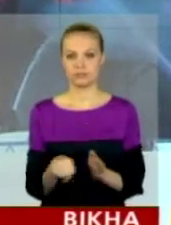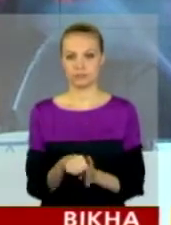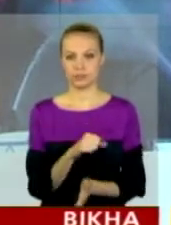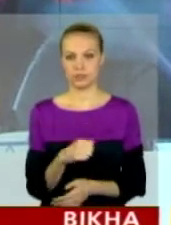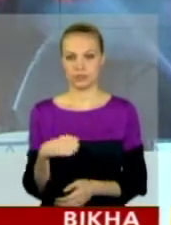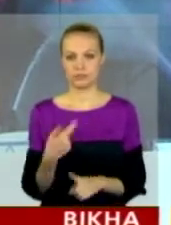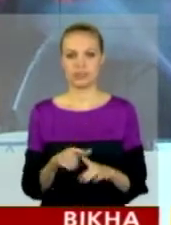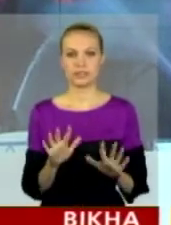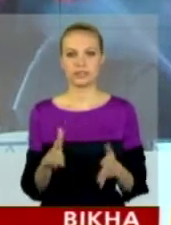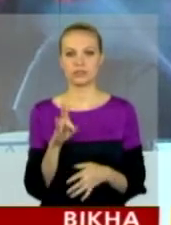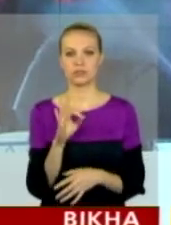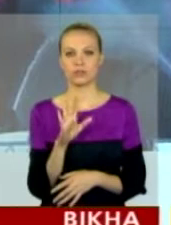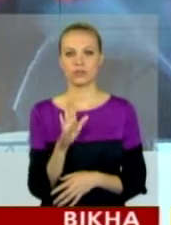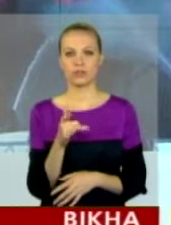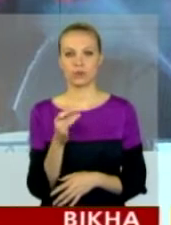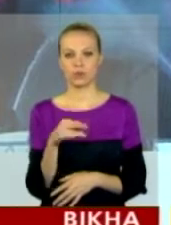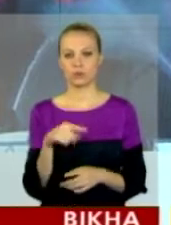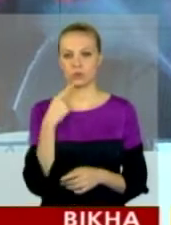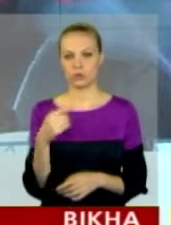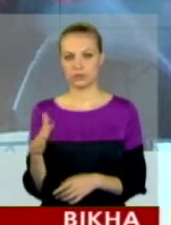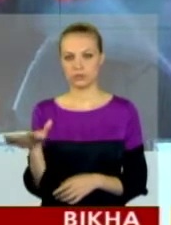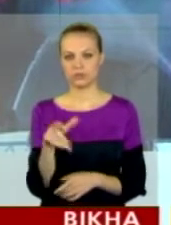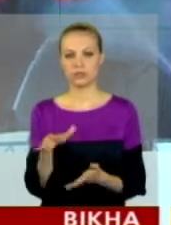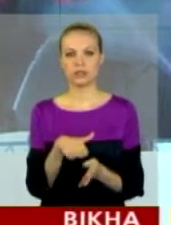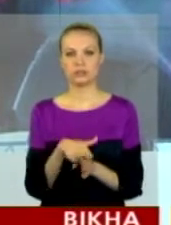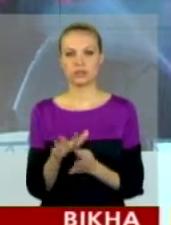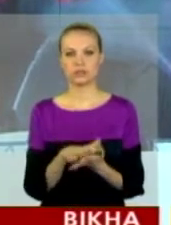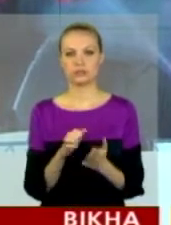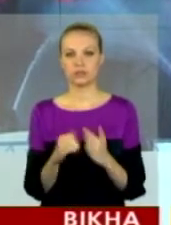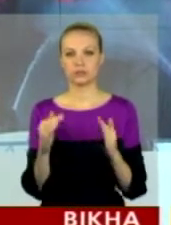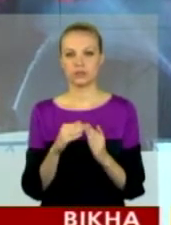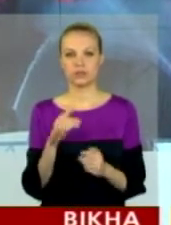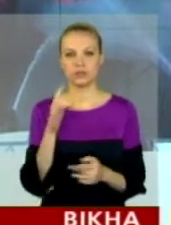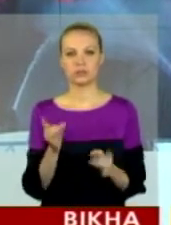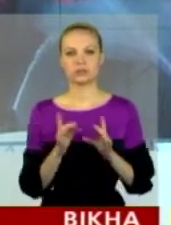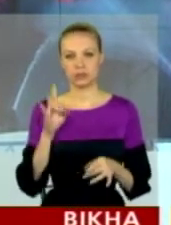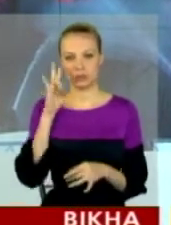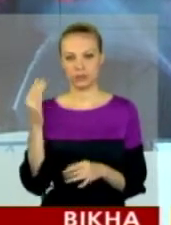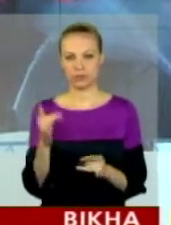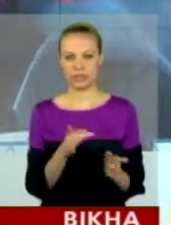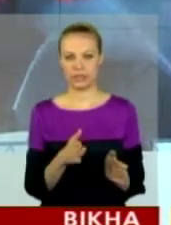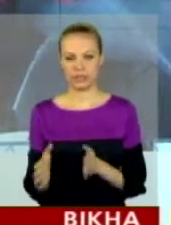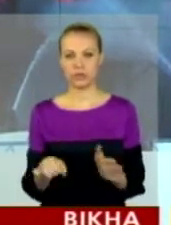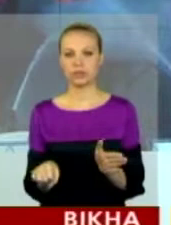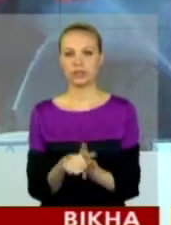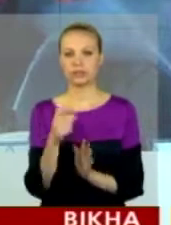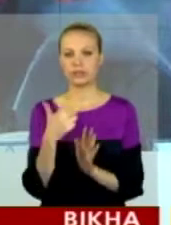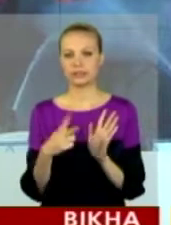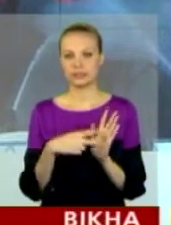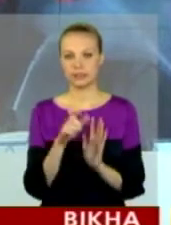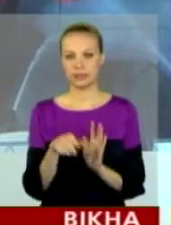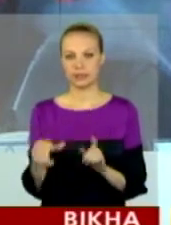сама. Це сталося в Новгородській області Росії. Там дощенту вигоріла будівля психоневрологічного інтернату. Загинуло